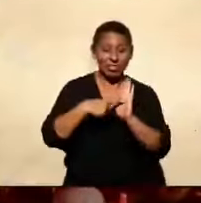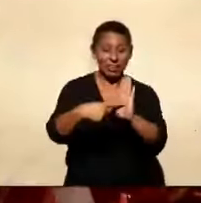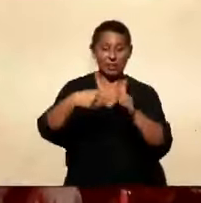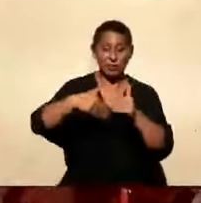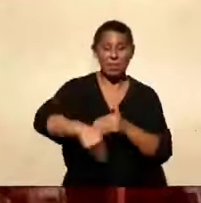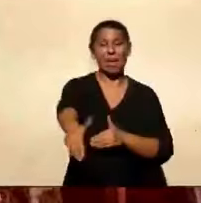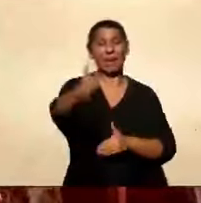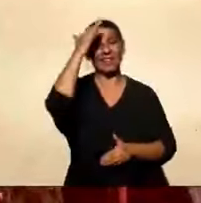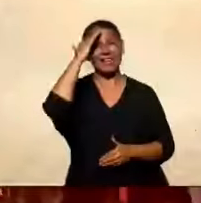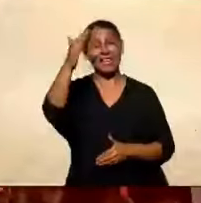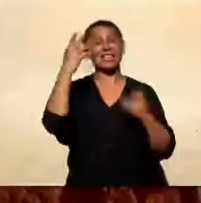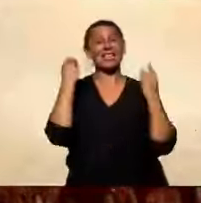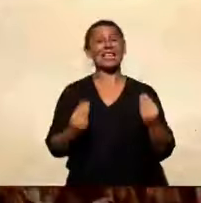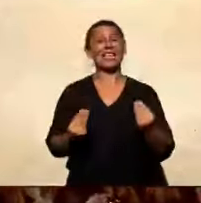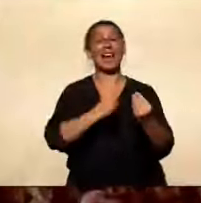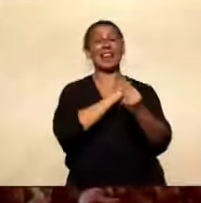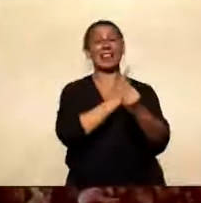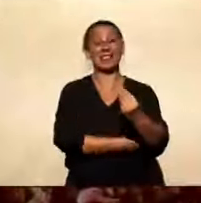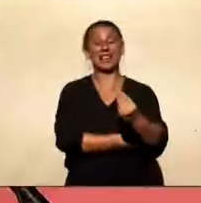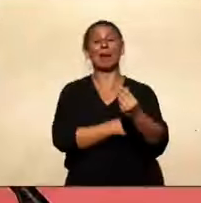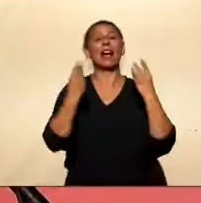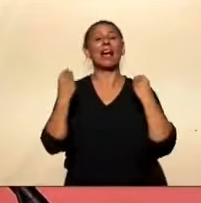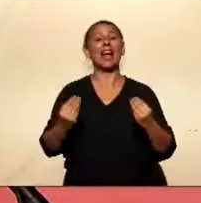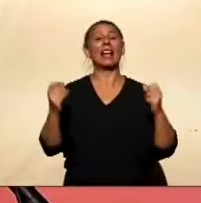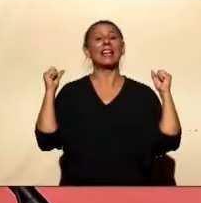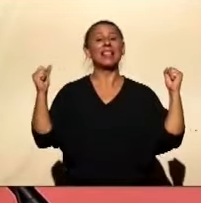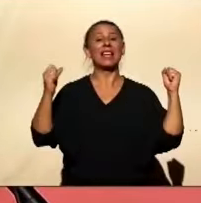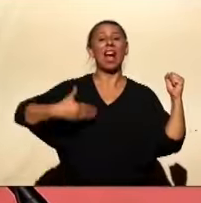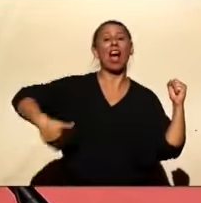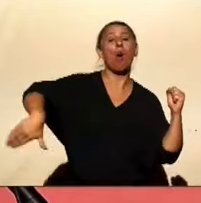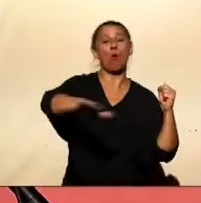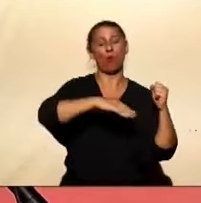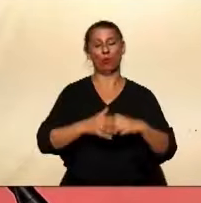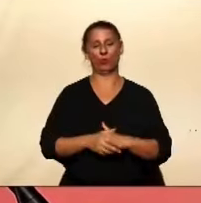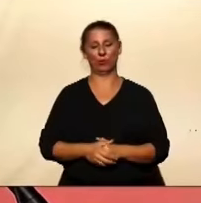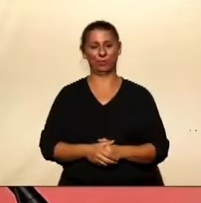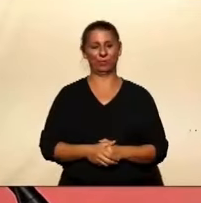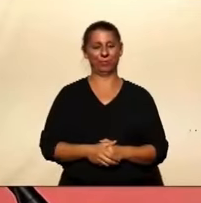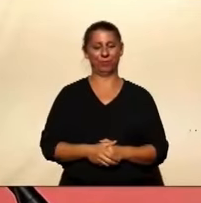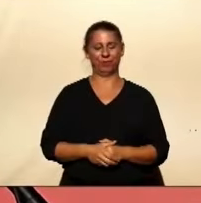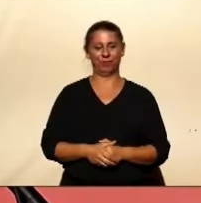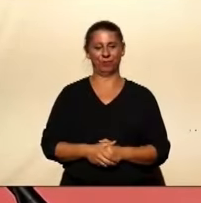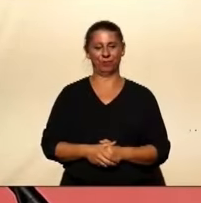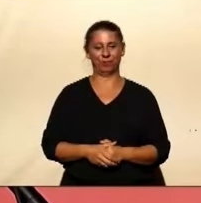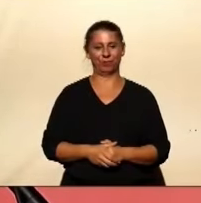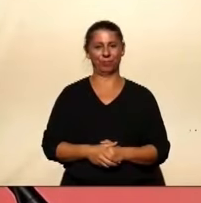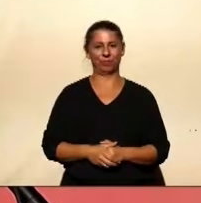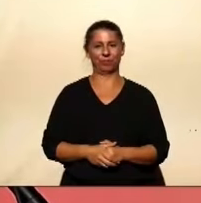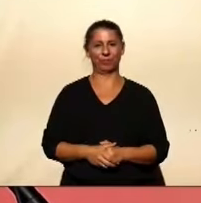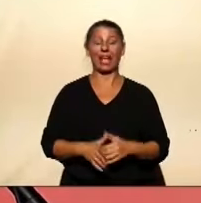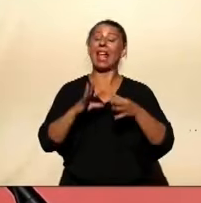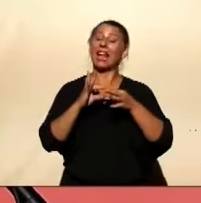Γεια σας, καλή δύναμη, καλή υγεία σε όλους και όλες. Να